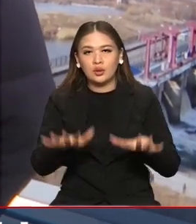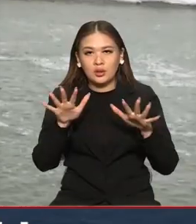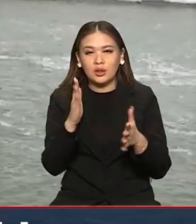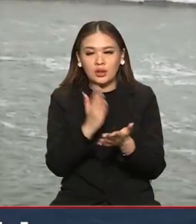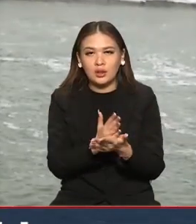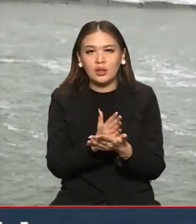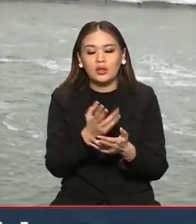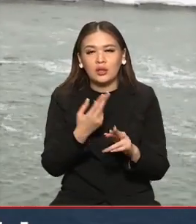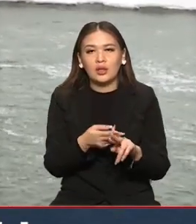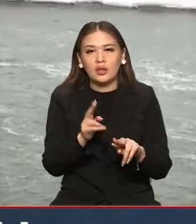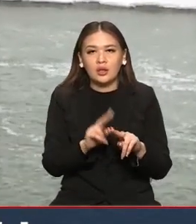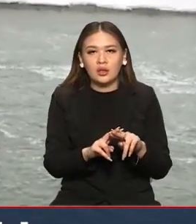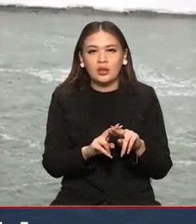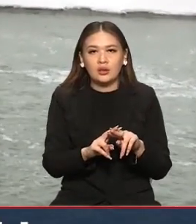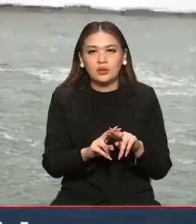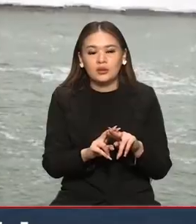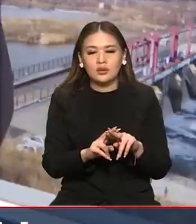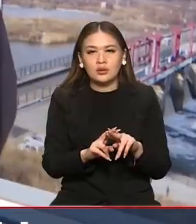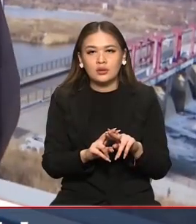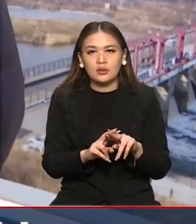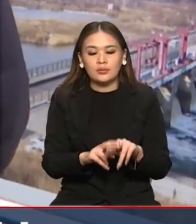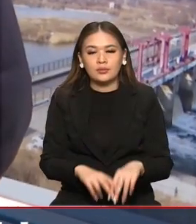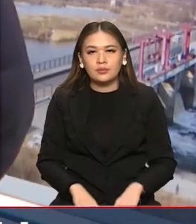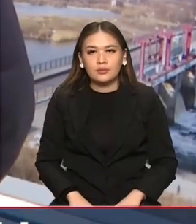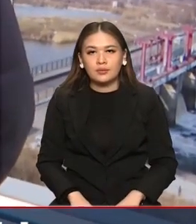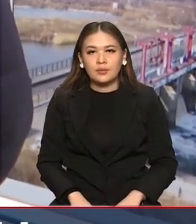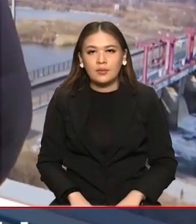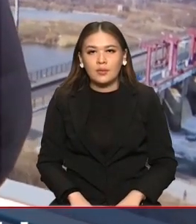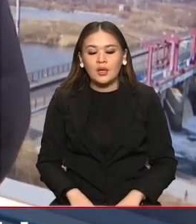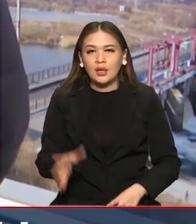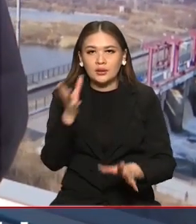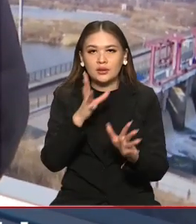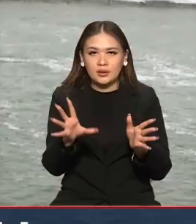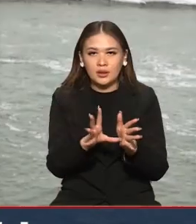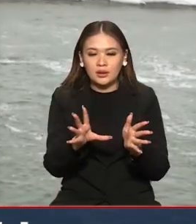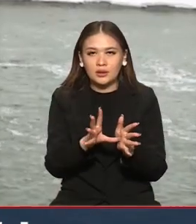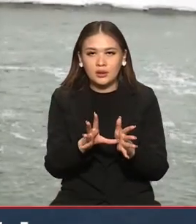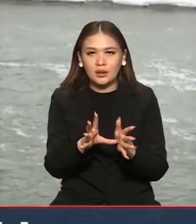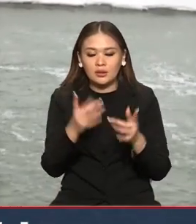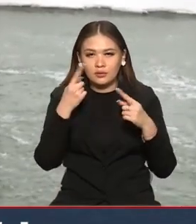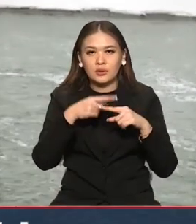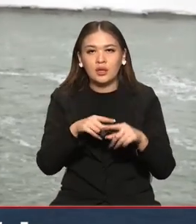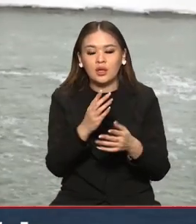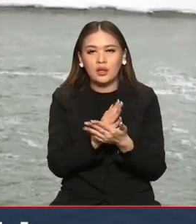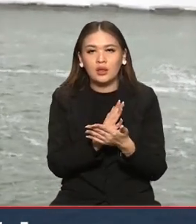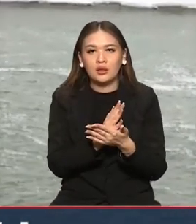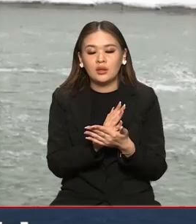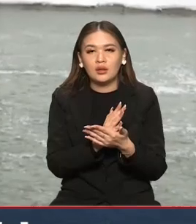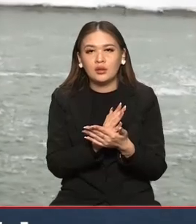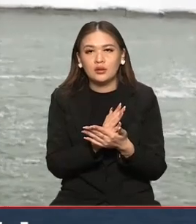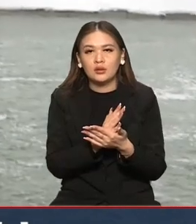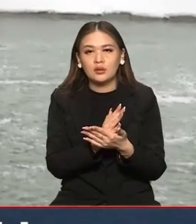кейбір өңірлерінде. Қазір жеке құрам техника барлығы жұмылдырылды, бірақ та енді